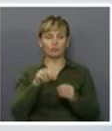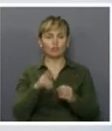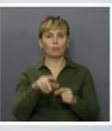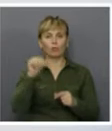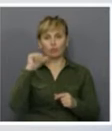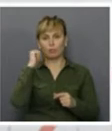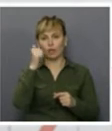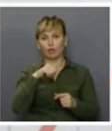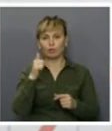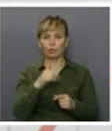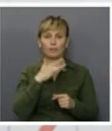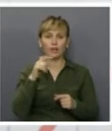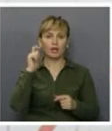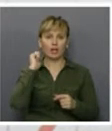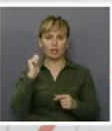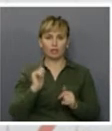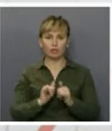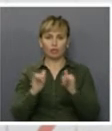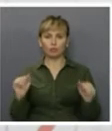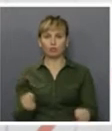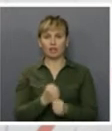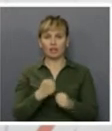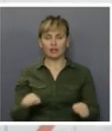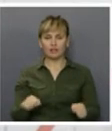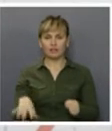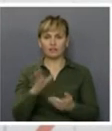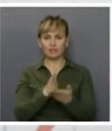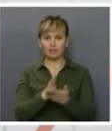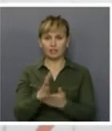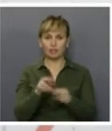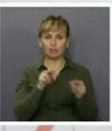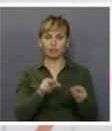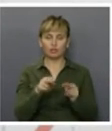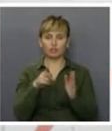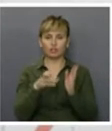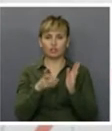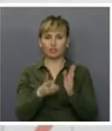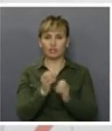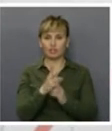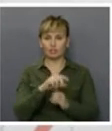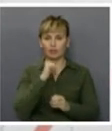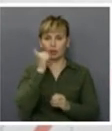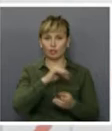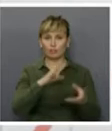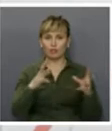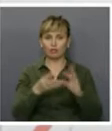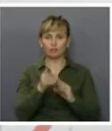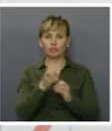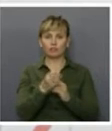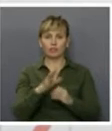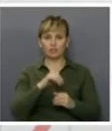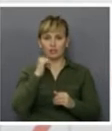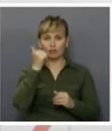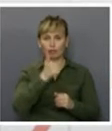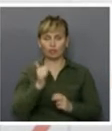прошлого года. В многолетней динамике ускорения темпов роста в секторе наблюдается с 2012 года. По итогам 2015 года